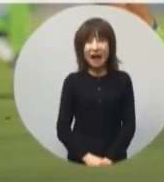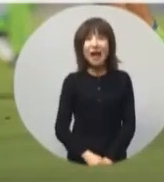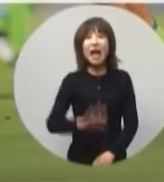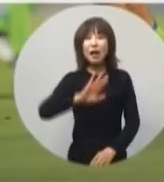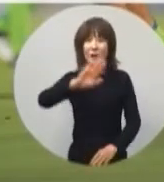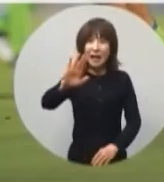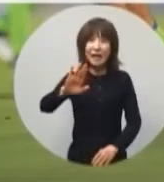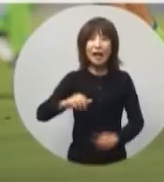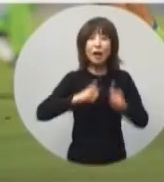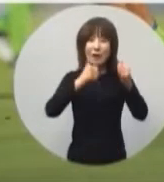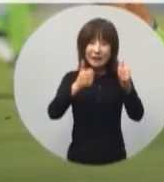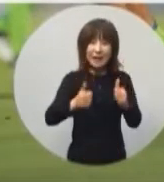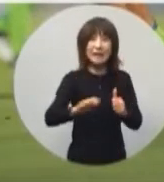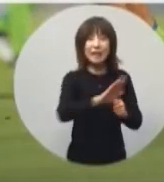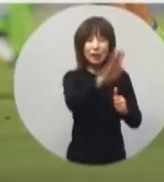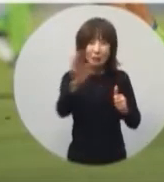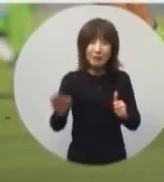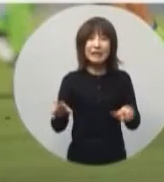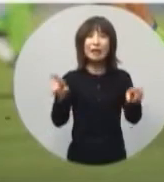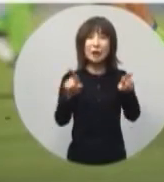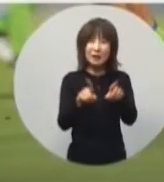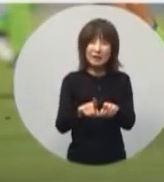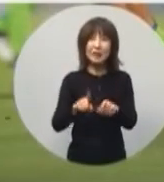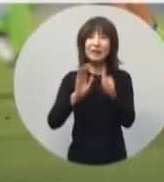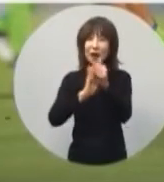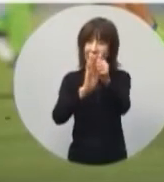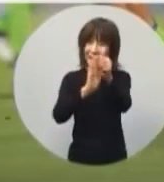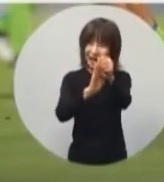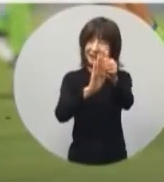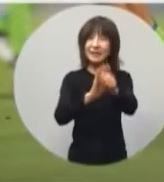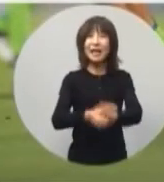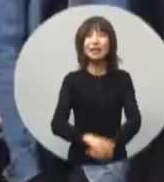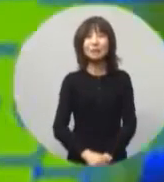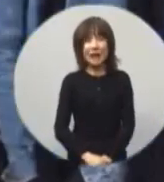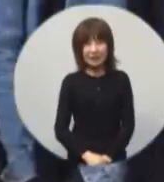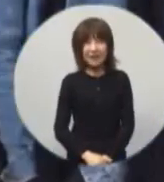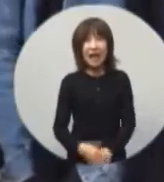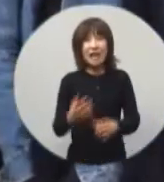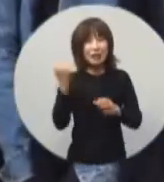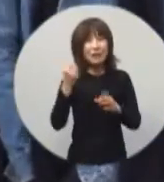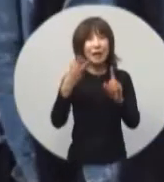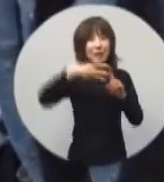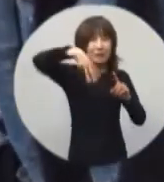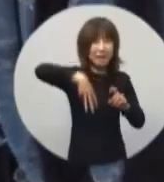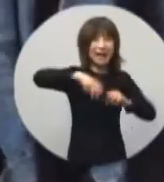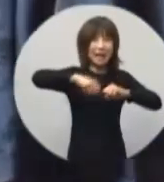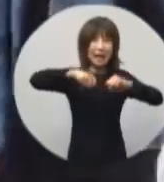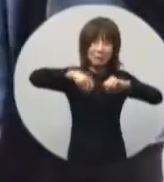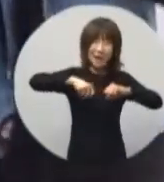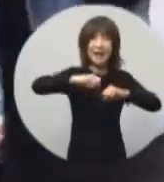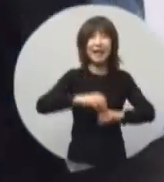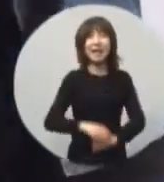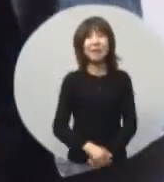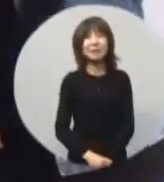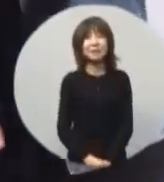も茅ヶ崎のみんなと一緒に応援していきます。 湘南ベルマーレ頑張れ、 イエー